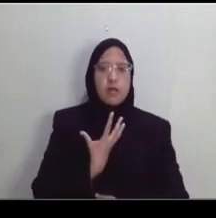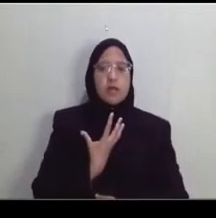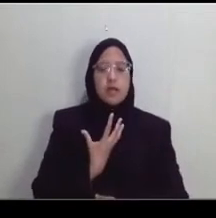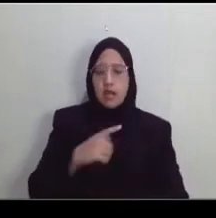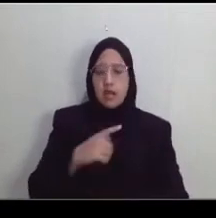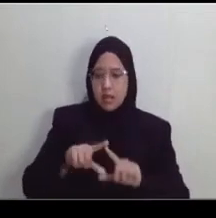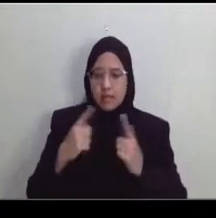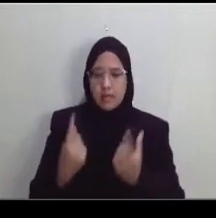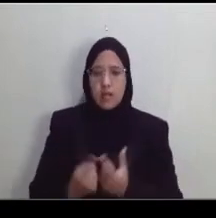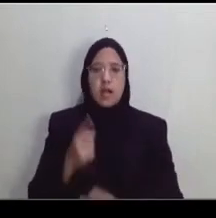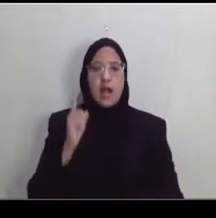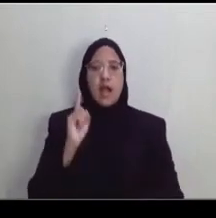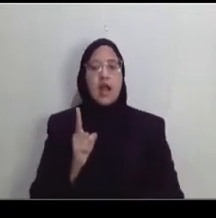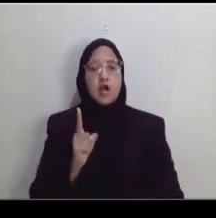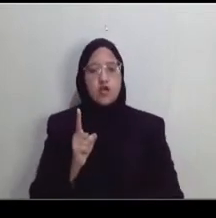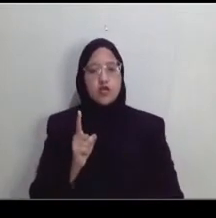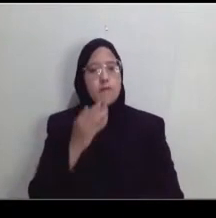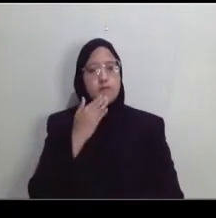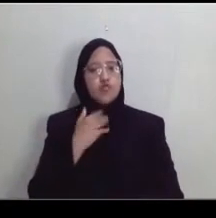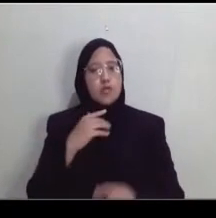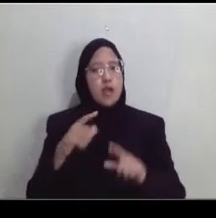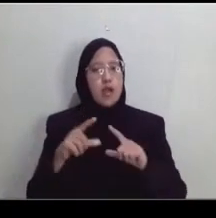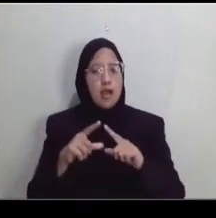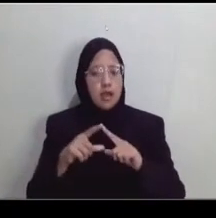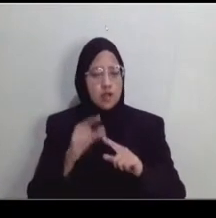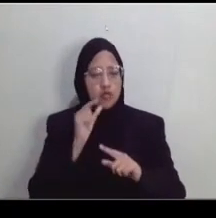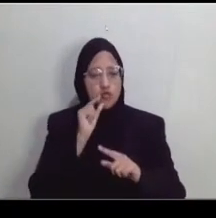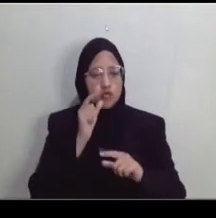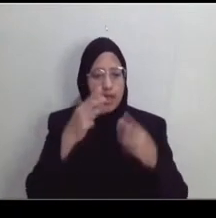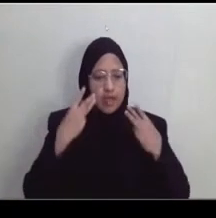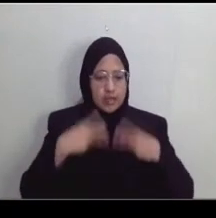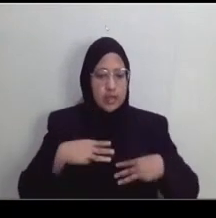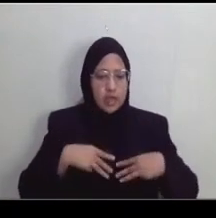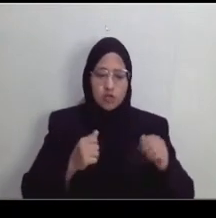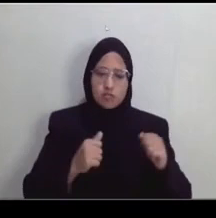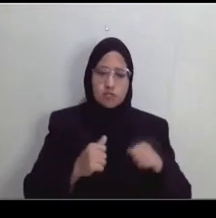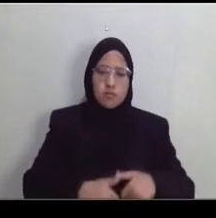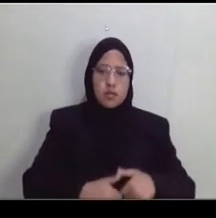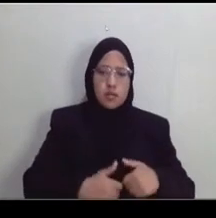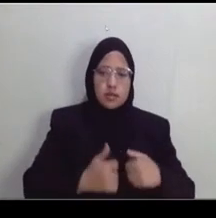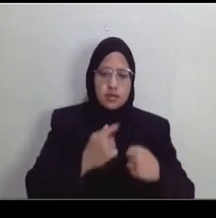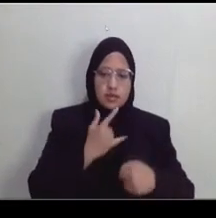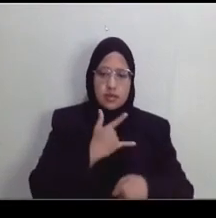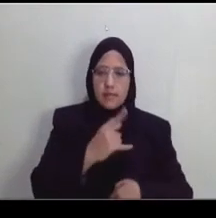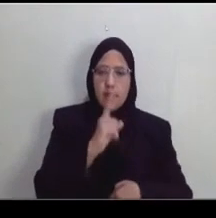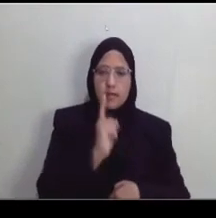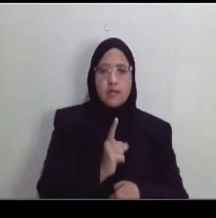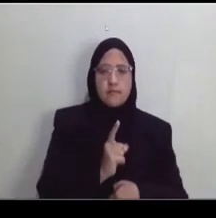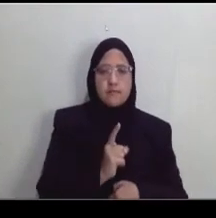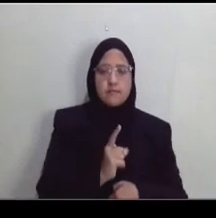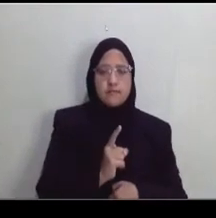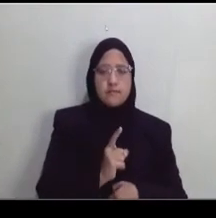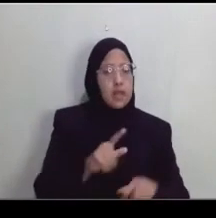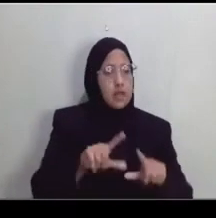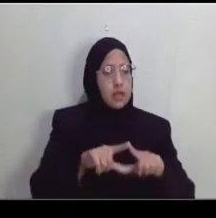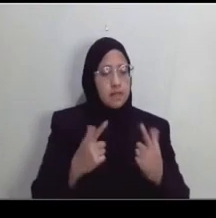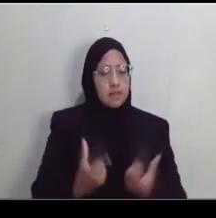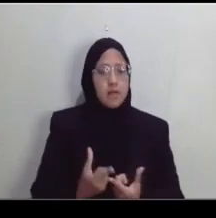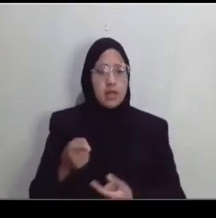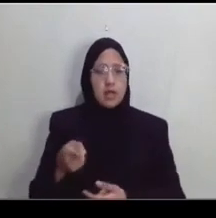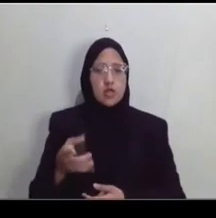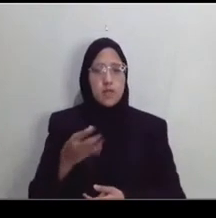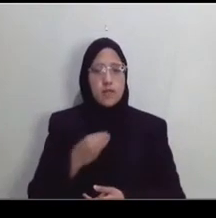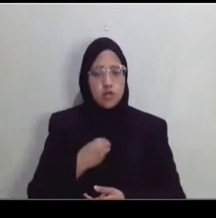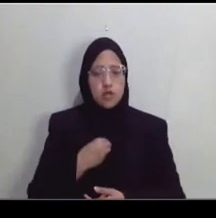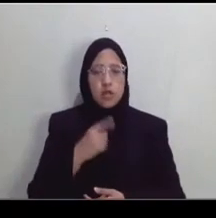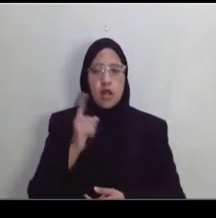difungsikan untuk menegakkan kode etik Selain itu perangkat dan lembaga dimaksud juga dilengkapi dengan